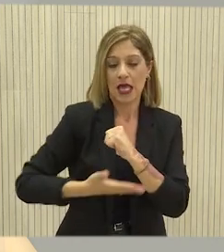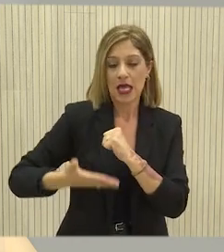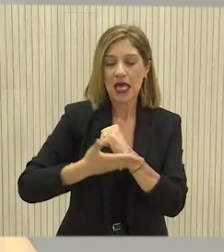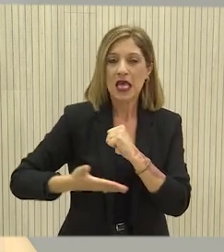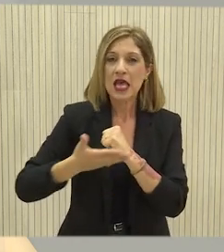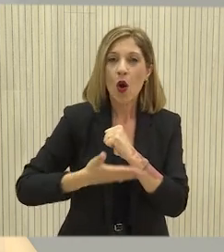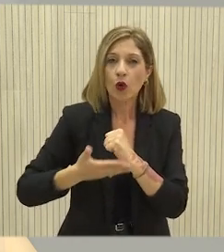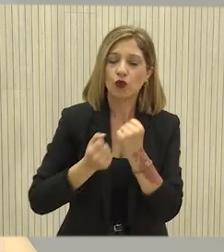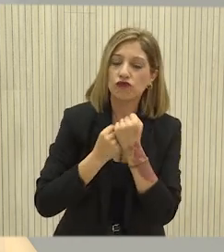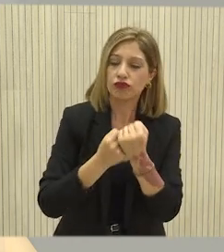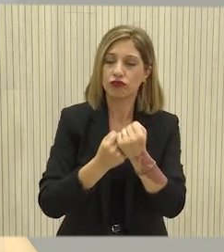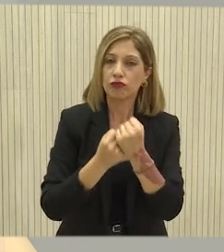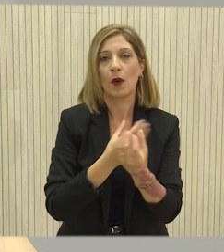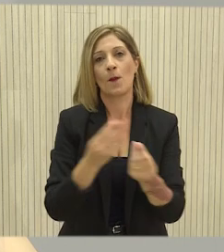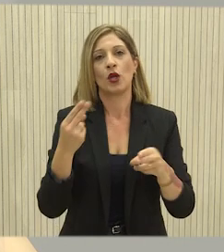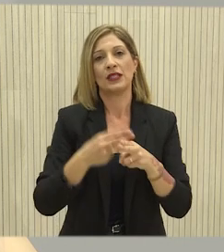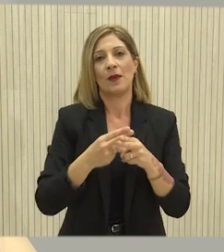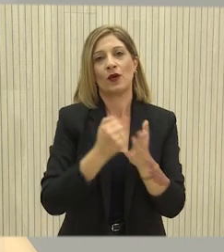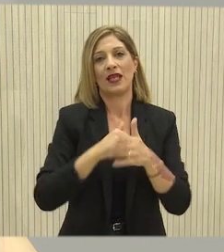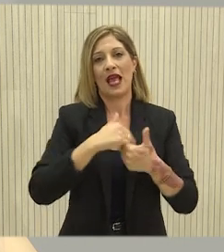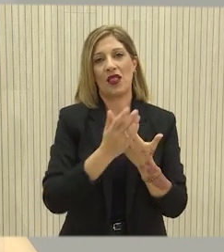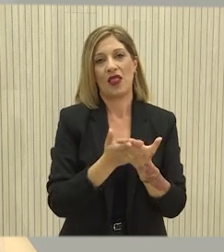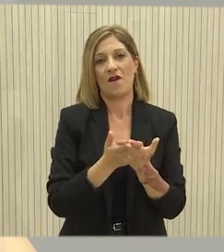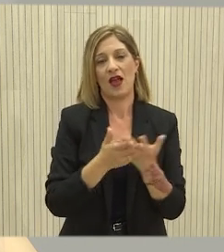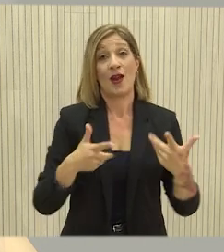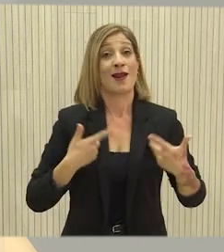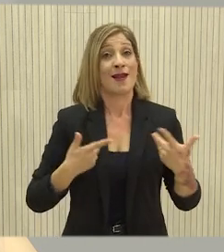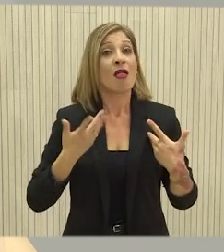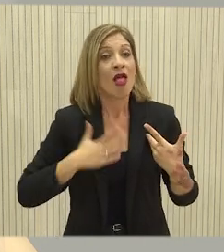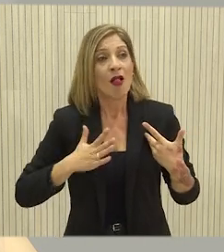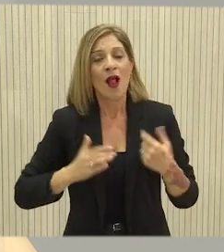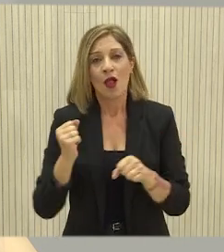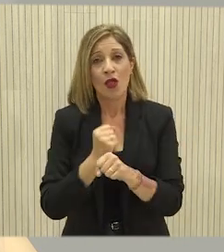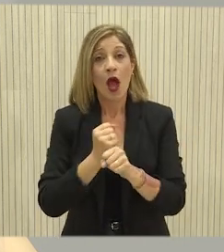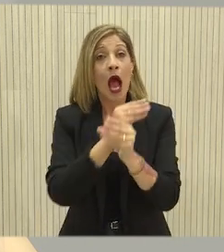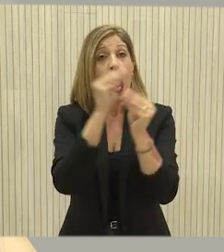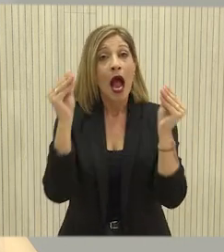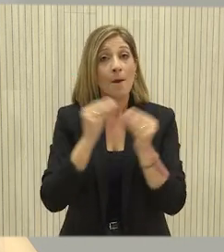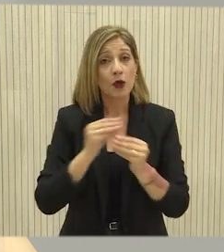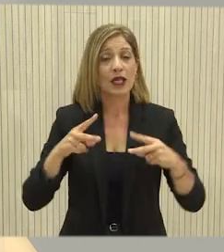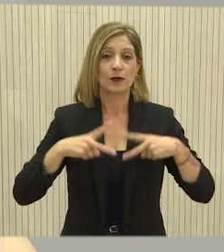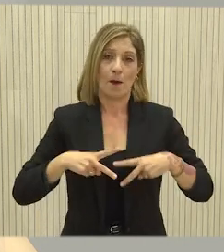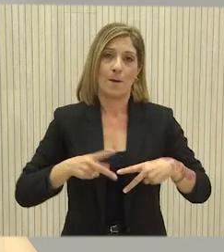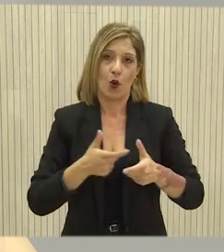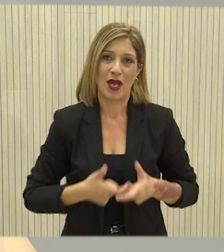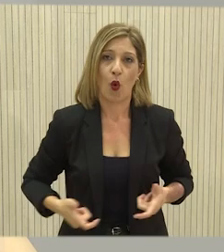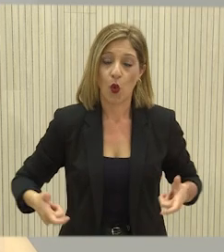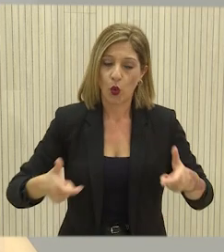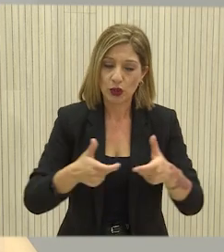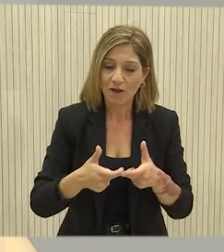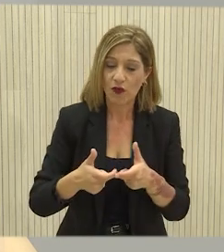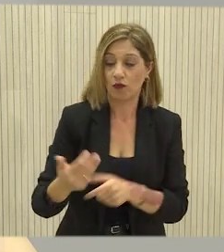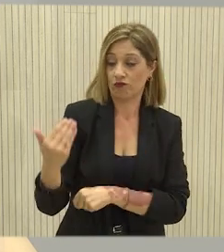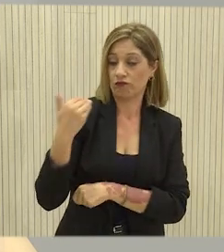εκμεταλλεύσεις, υπήρξε ιδιαίτερα υψηλό ενδιαφέρον από μέρους των νέων μας. Ως αποτέλεσμα, το Υπουργικό Συμβούλιο, μετά από εισήγηση